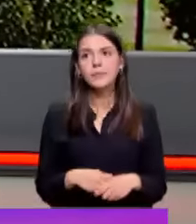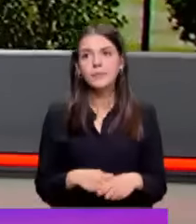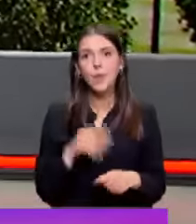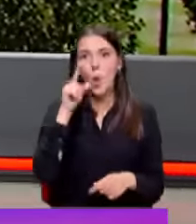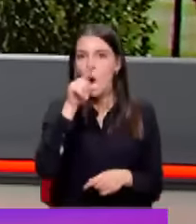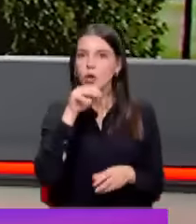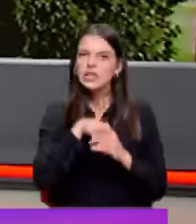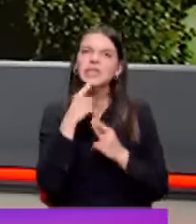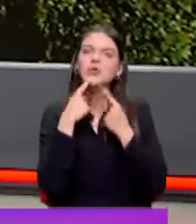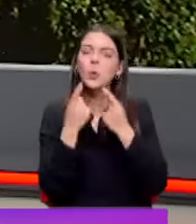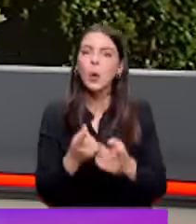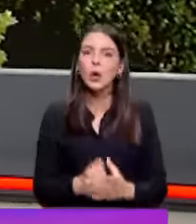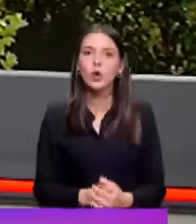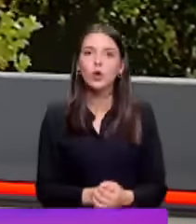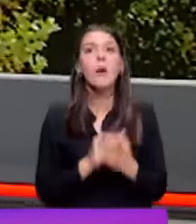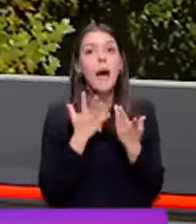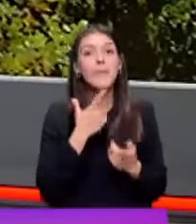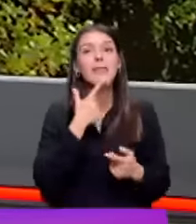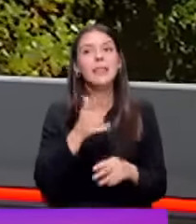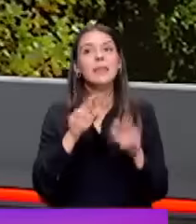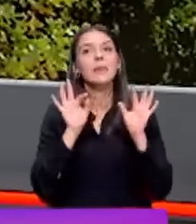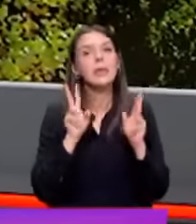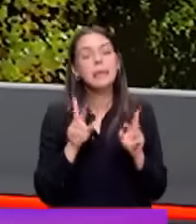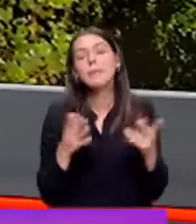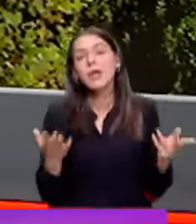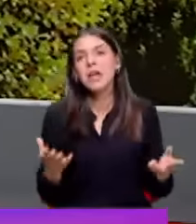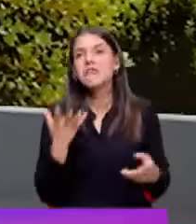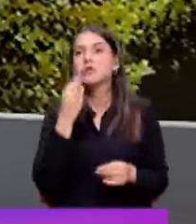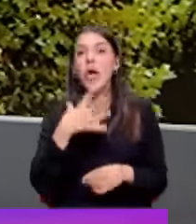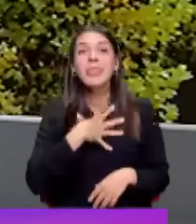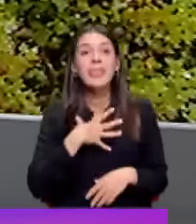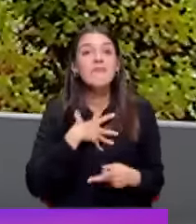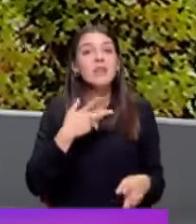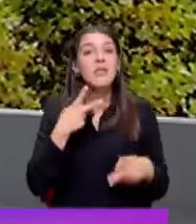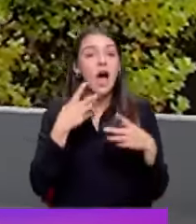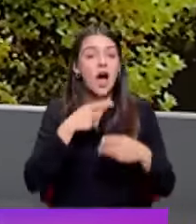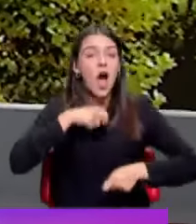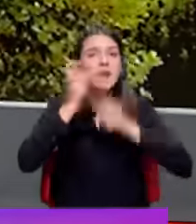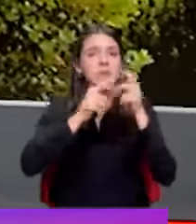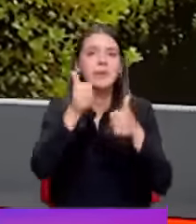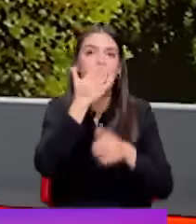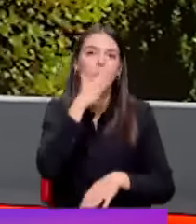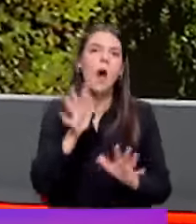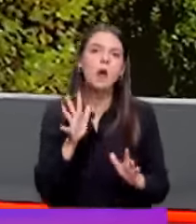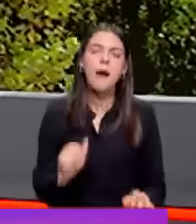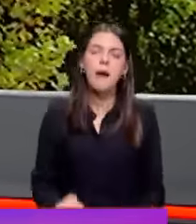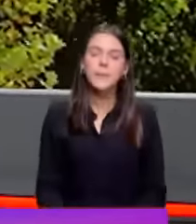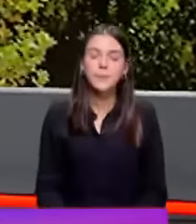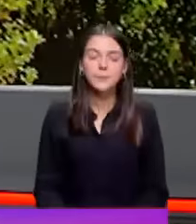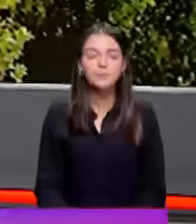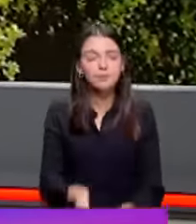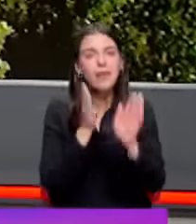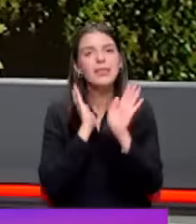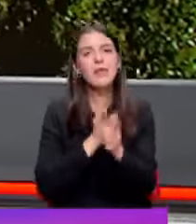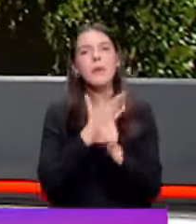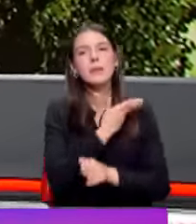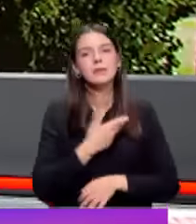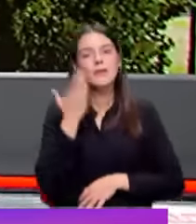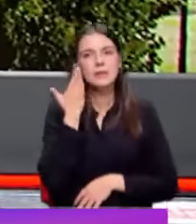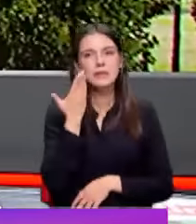ona istinaden söylüyorum. Ama dediğim gibi çok da nefes tüketmeye gerek yok galiba. Devam edelim sevgili